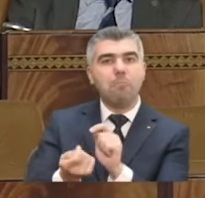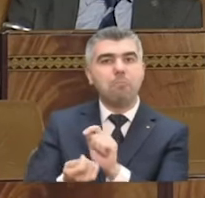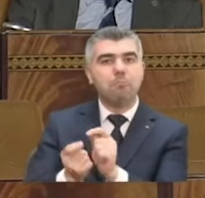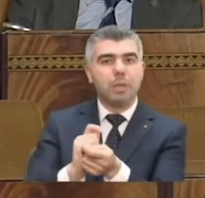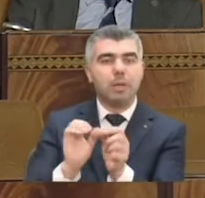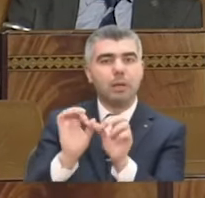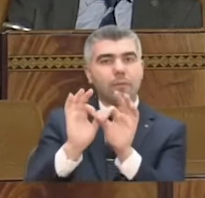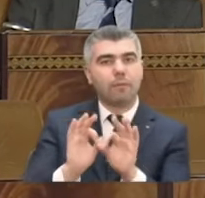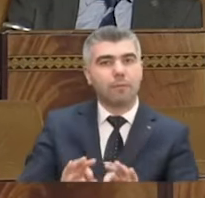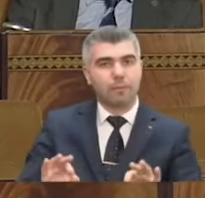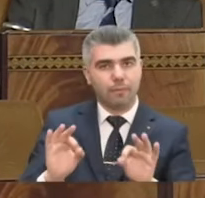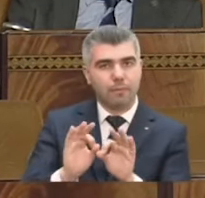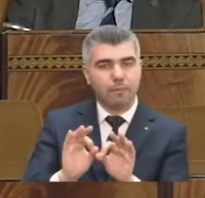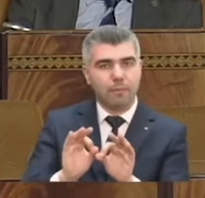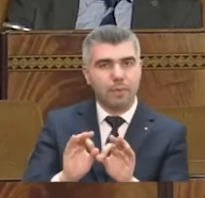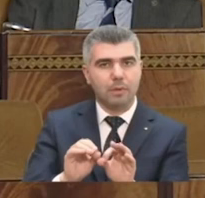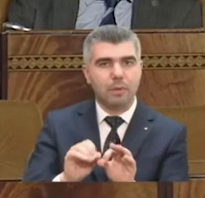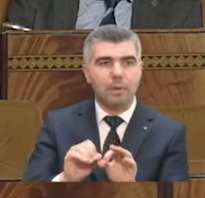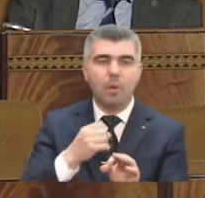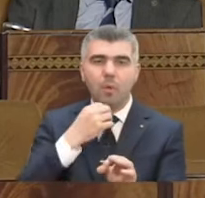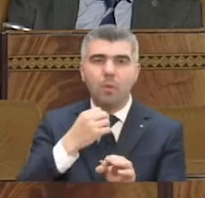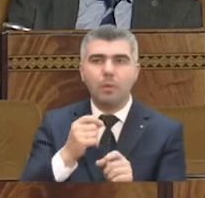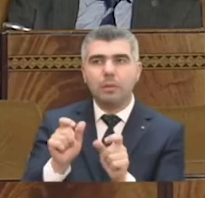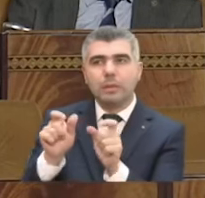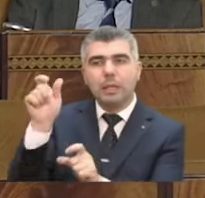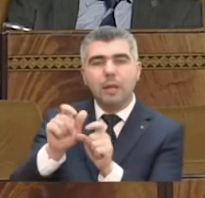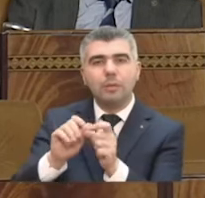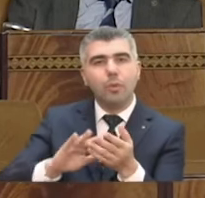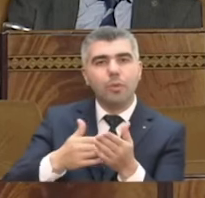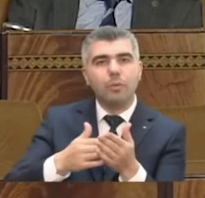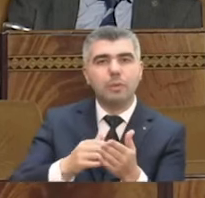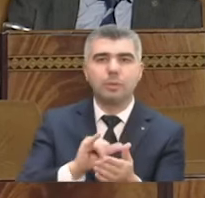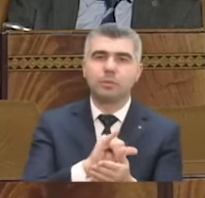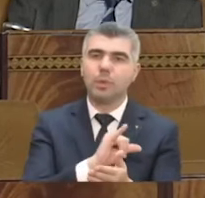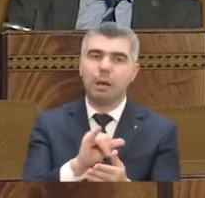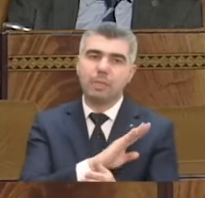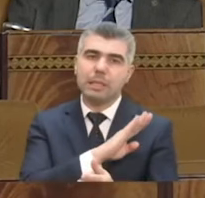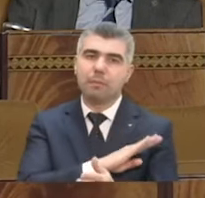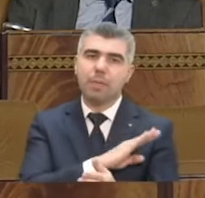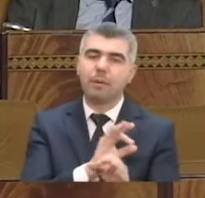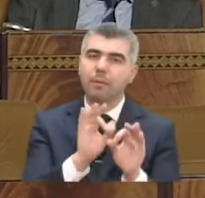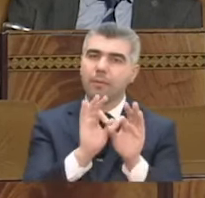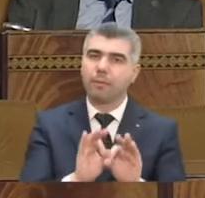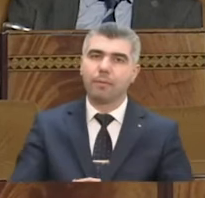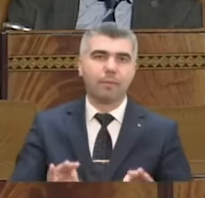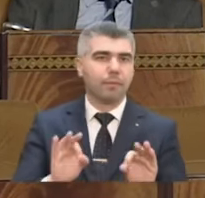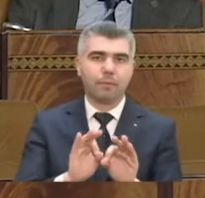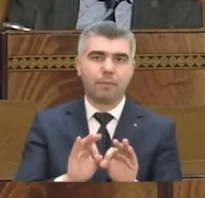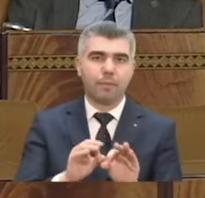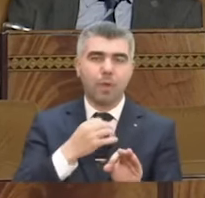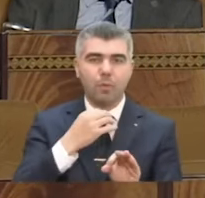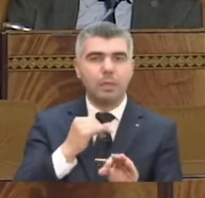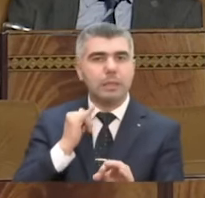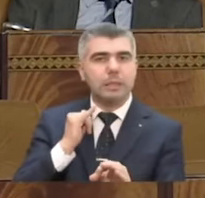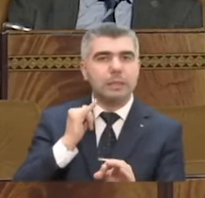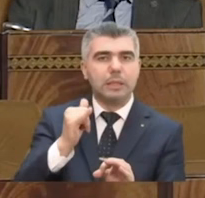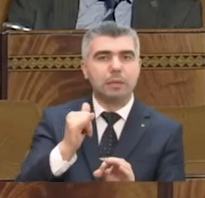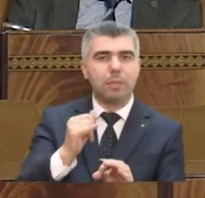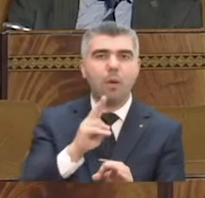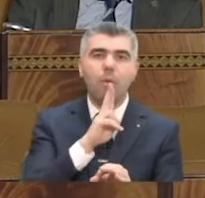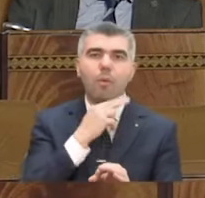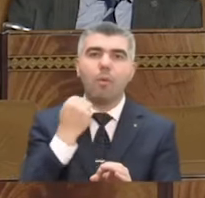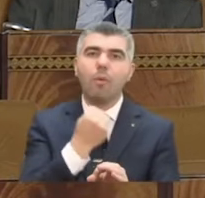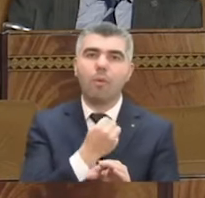البديل. بارك ما تستحمروا الشعب. الشعب المغربي اليوم واعي وذكي لدرجة أن ذكائه يفوق ذكاء